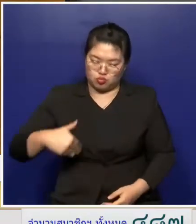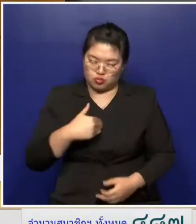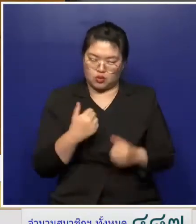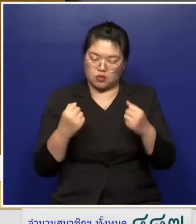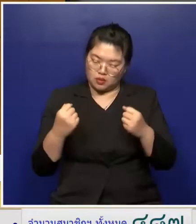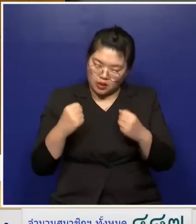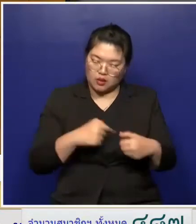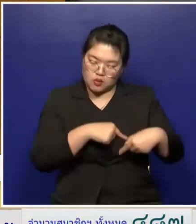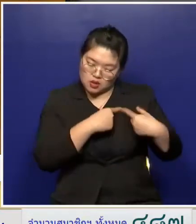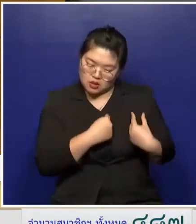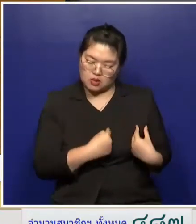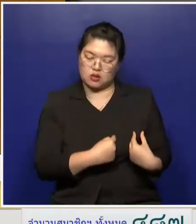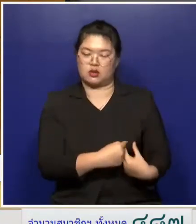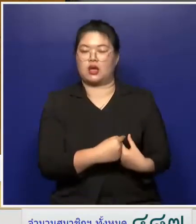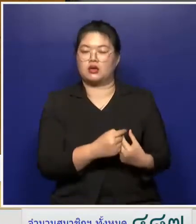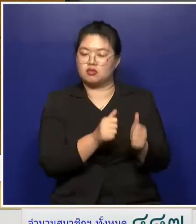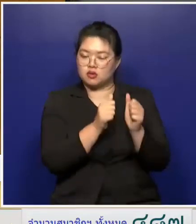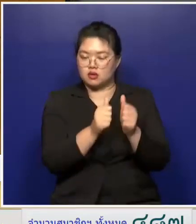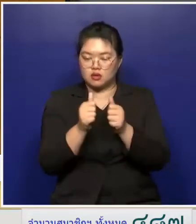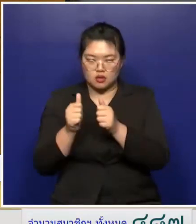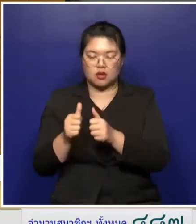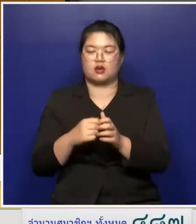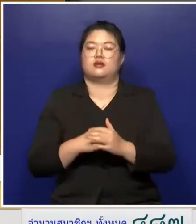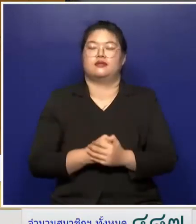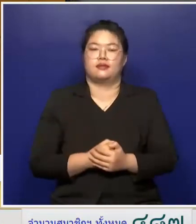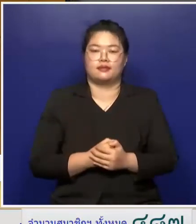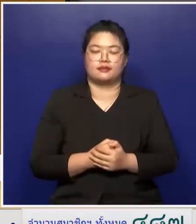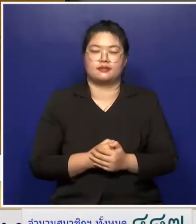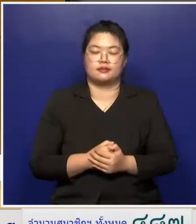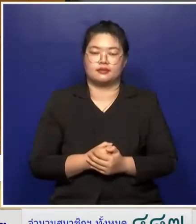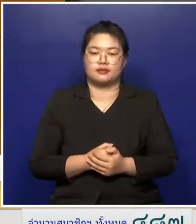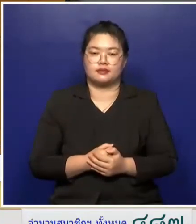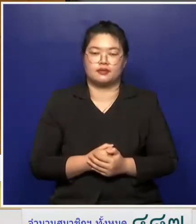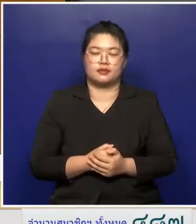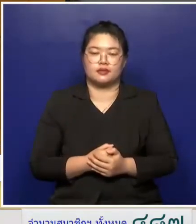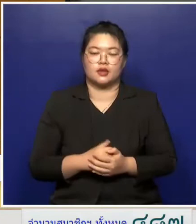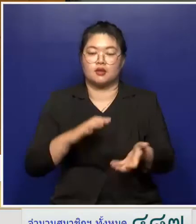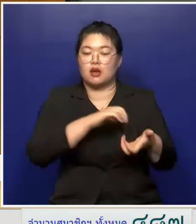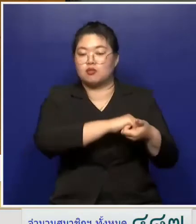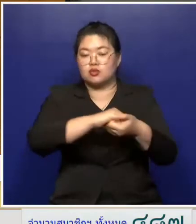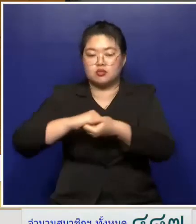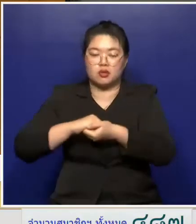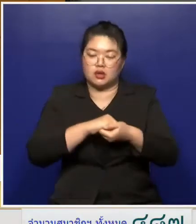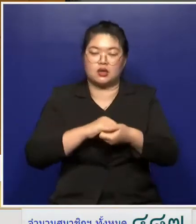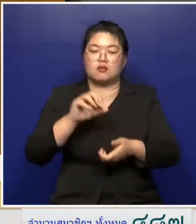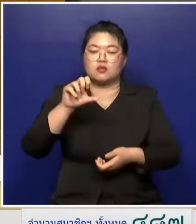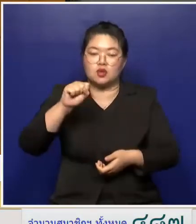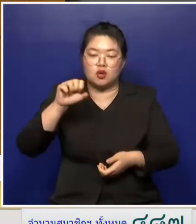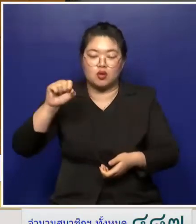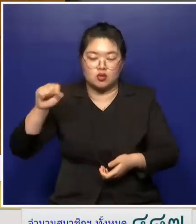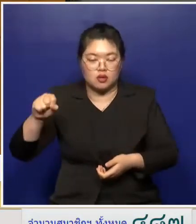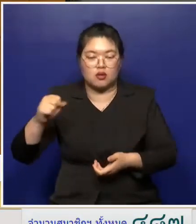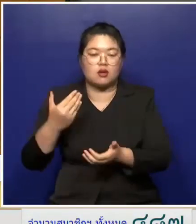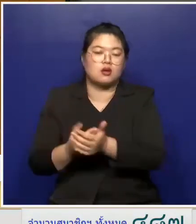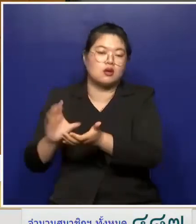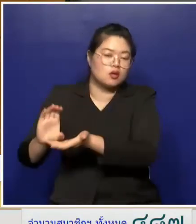้วย สุขภาพใิต แล้กที่มีควร่ดลสะที่สนุลงต์มาเขาก